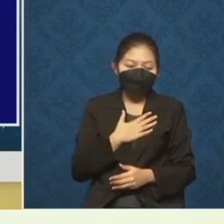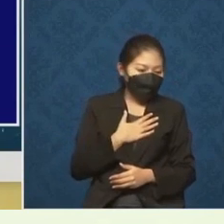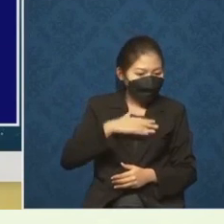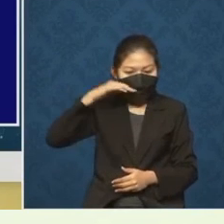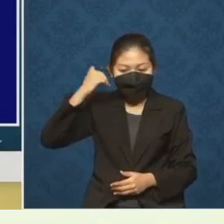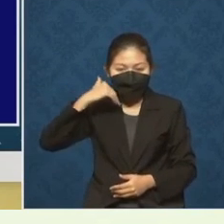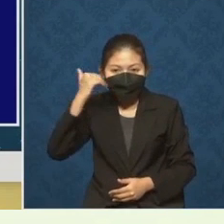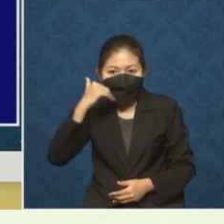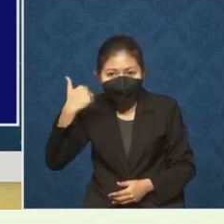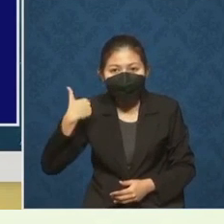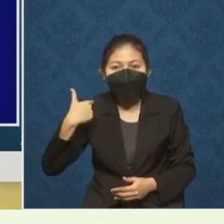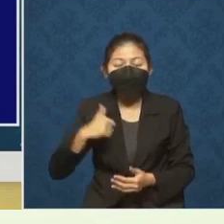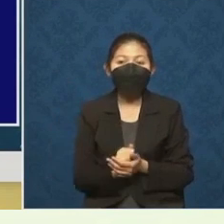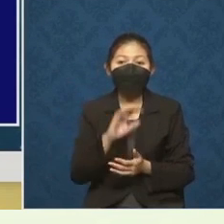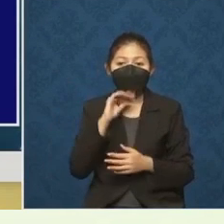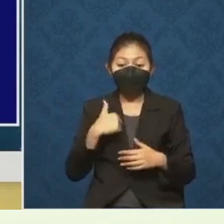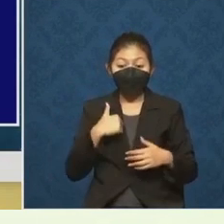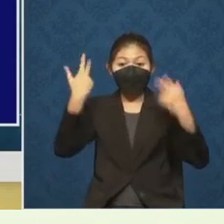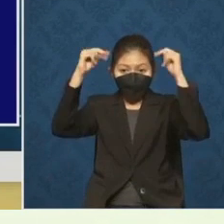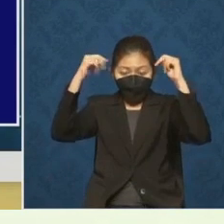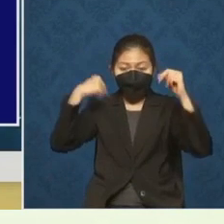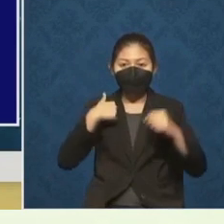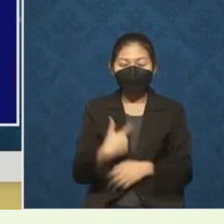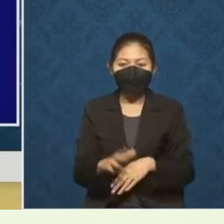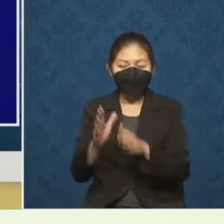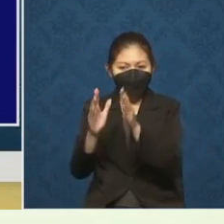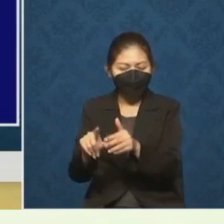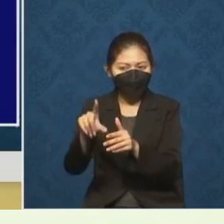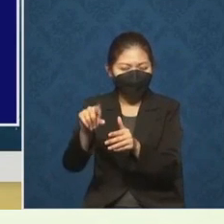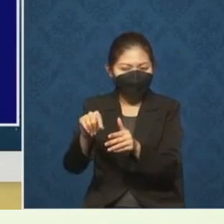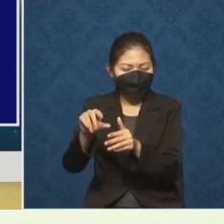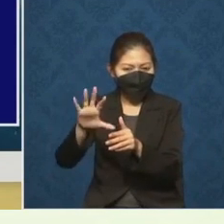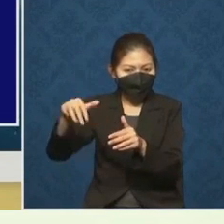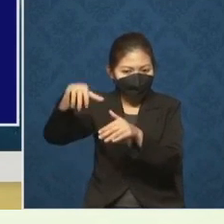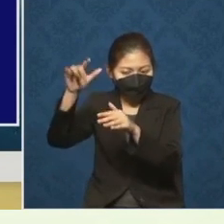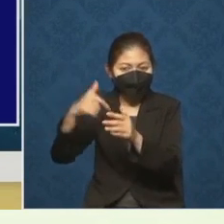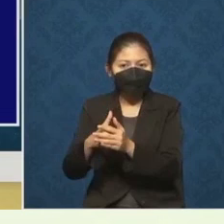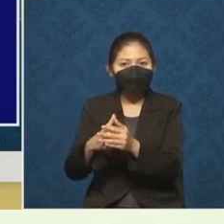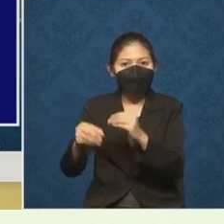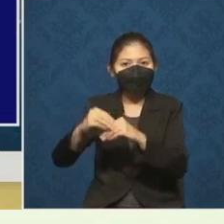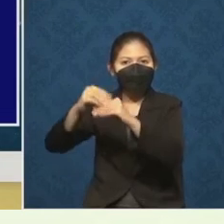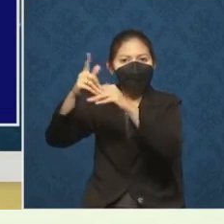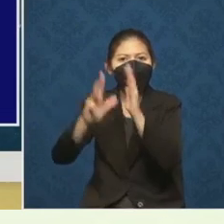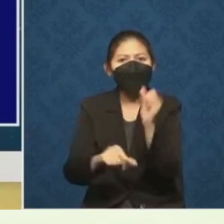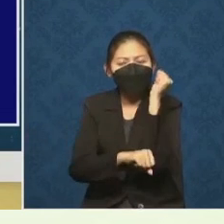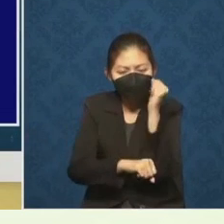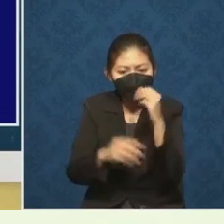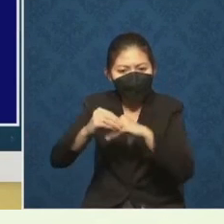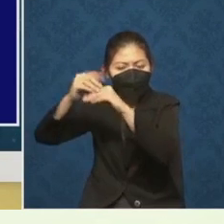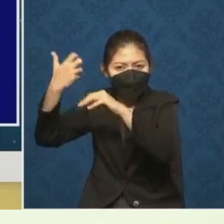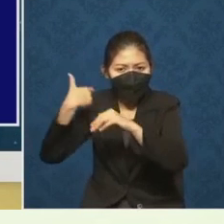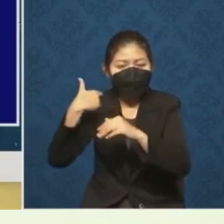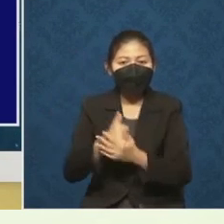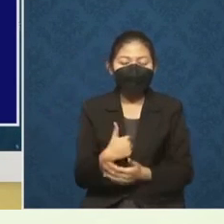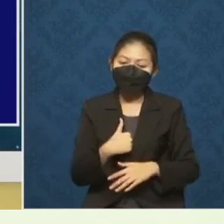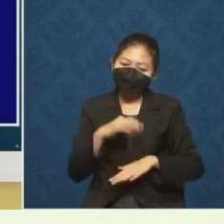นตรีนะครับมีคนจน15ล้านคนผมต้องลดลงให้ได้ทุกปีนี่มันกลับเพิ่มขึ้นทุกปีทุกปีนะถ้าอยู่ต่อไปผมคิ